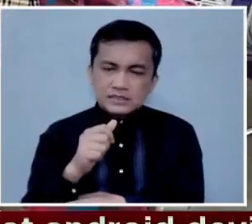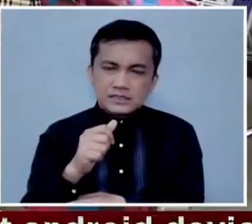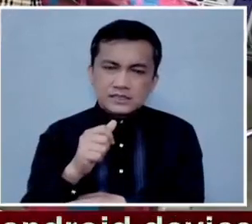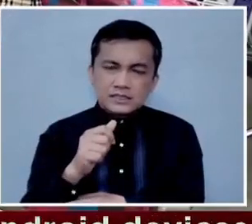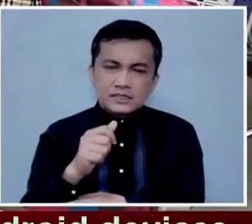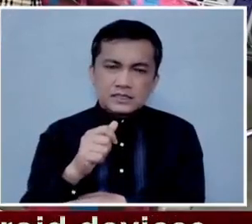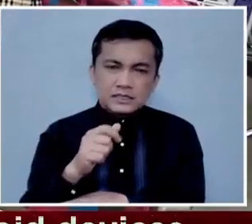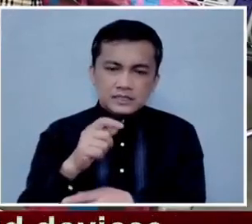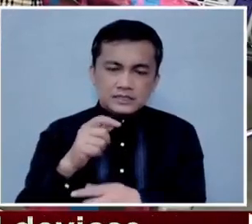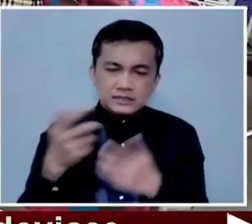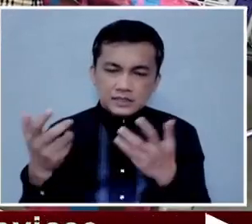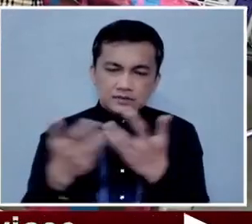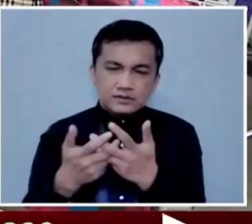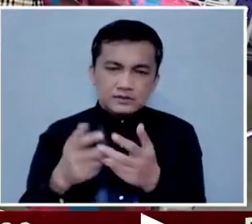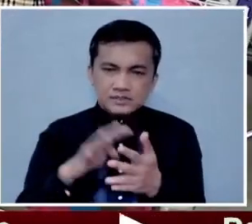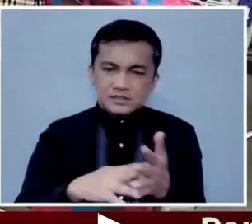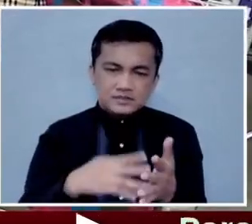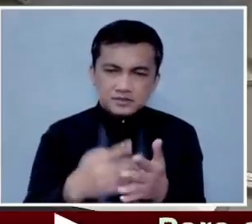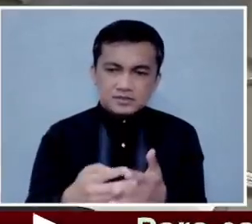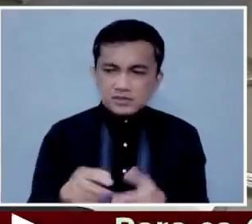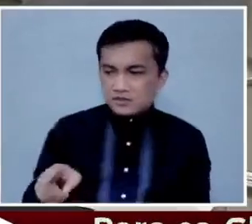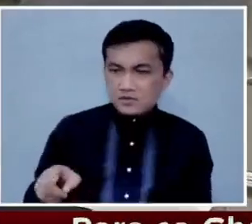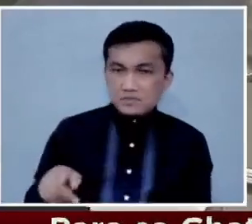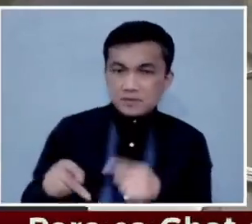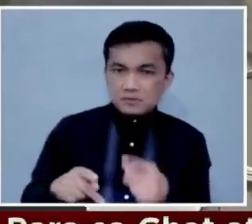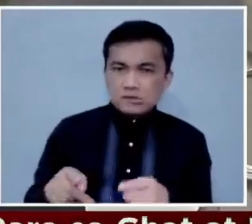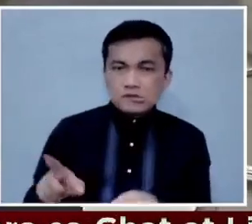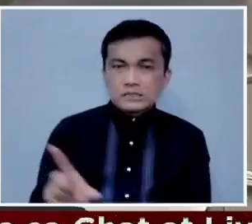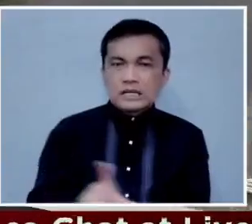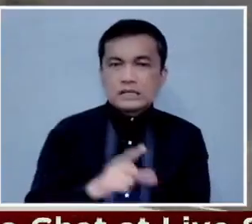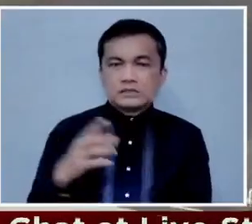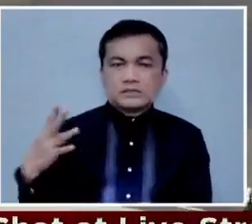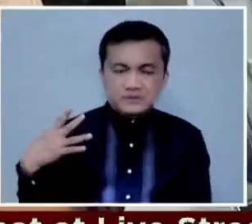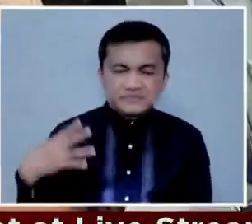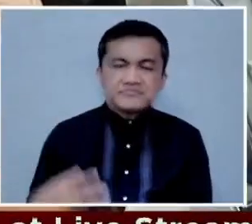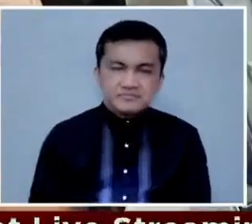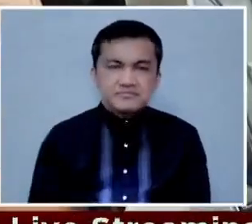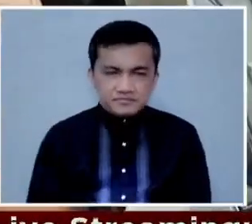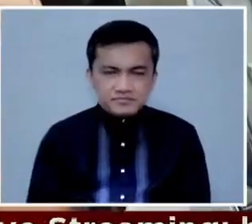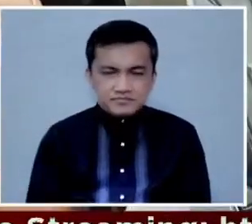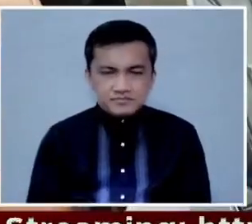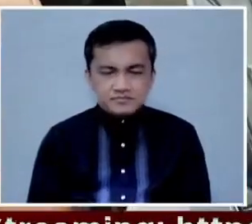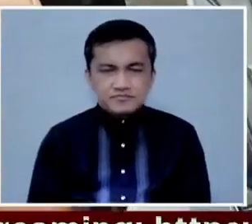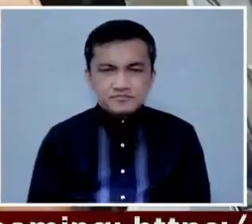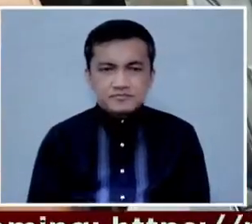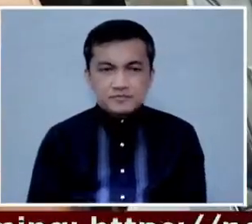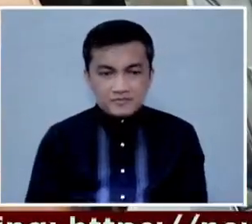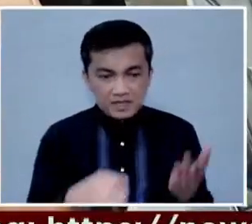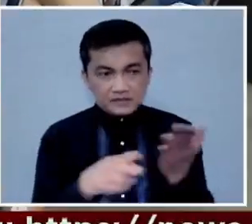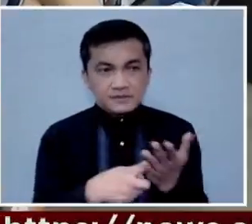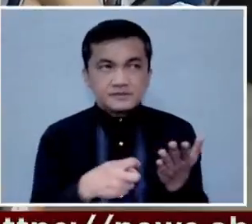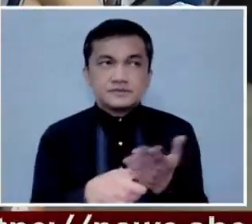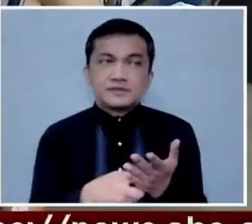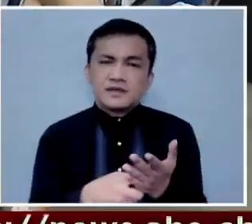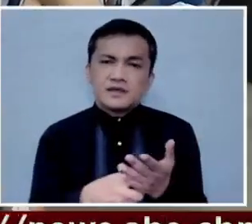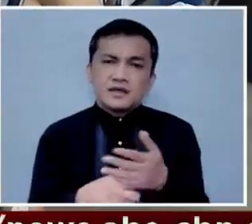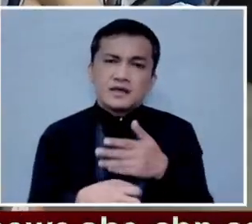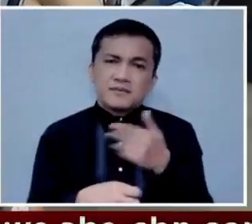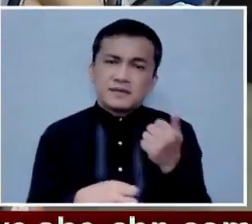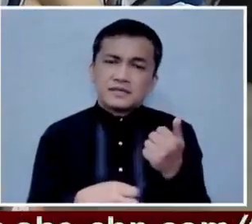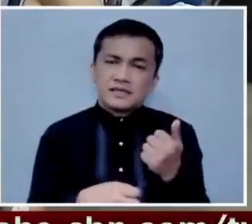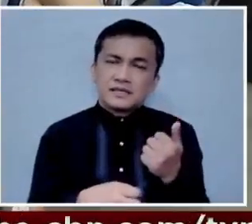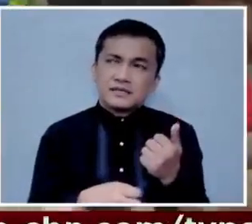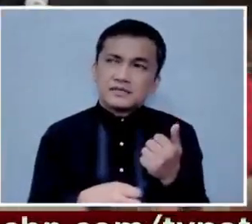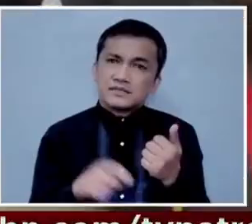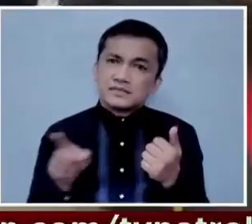natatagalan yung paghihintay ng mga pasahero. Ang sa ticket, Zen, mas maganda kung